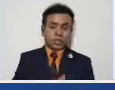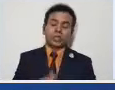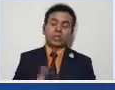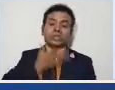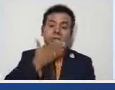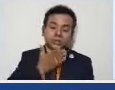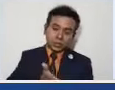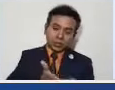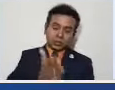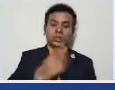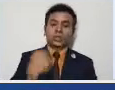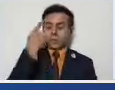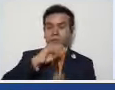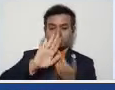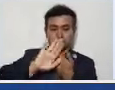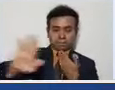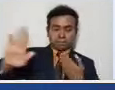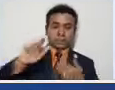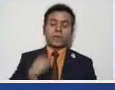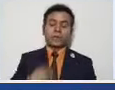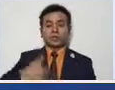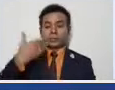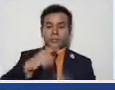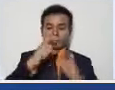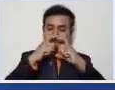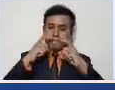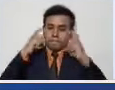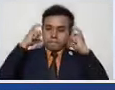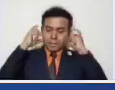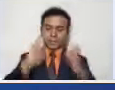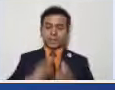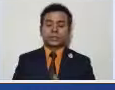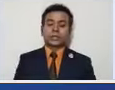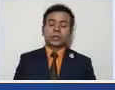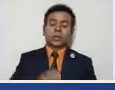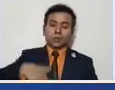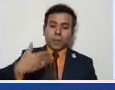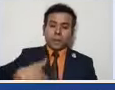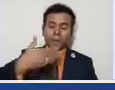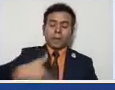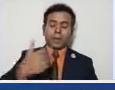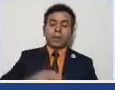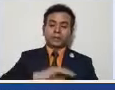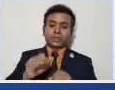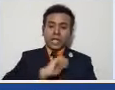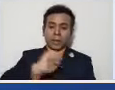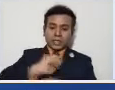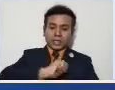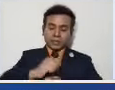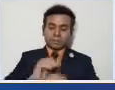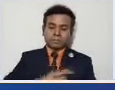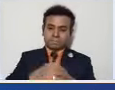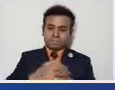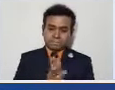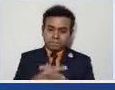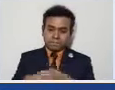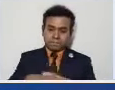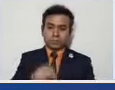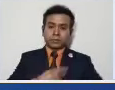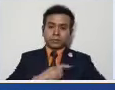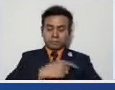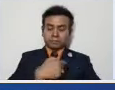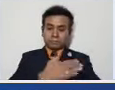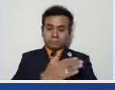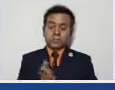মেনে চলুন, যেগুলো করোনা ভাইরাস প্রতিরোধের যা স্বাস্থ্যবিধি, সামাজিক দূরত্ব বজায় রাখা, মাস্ক